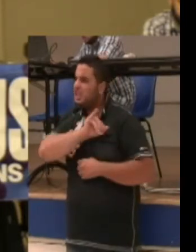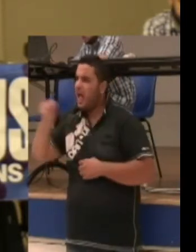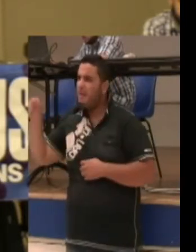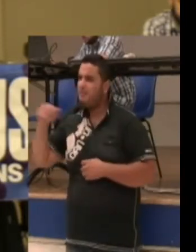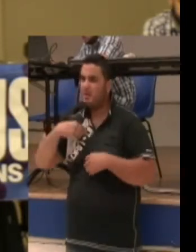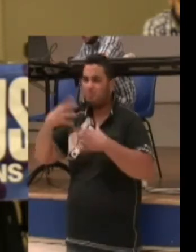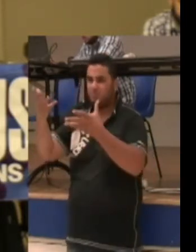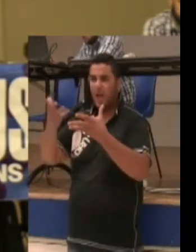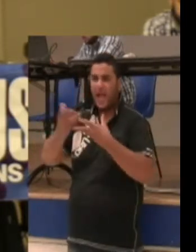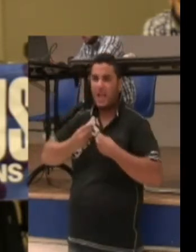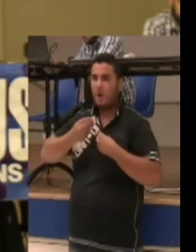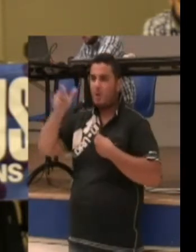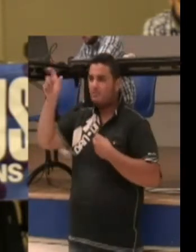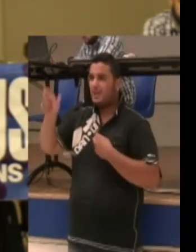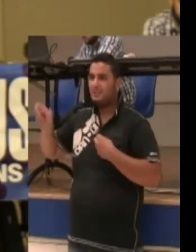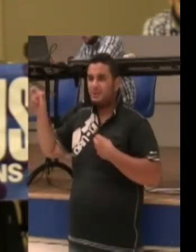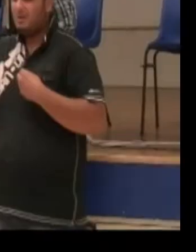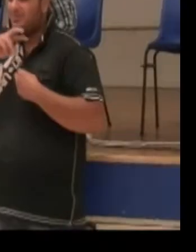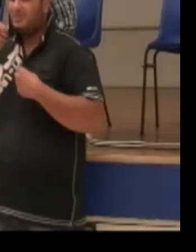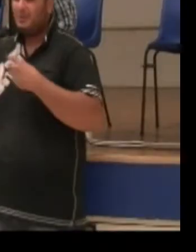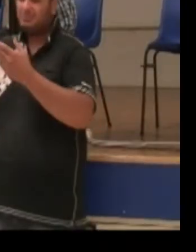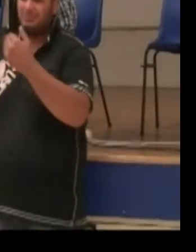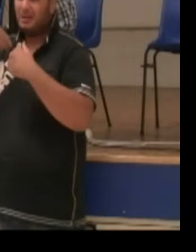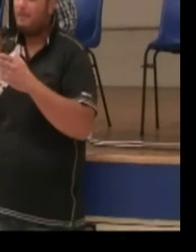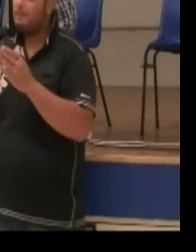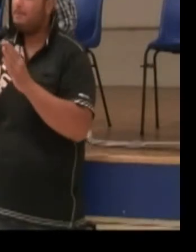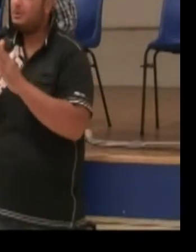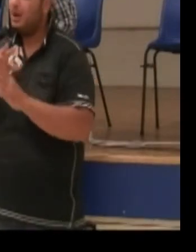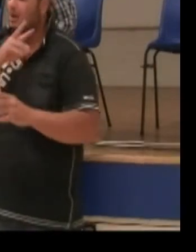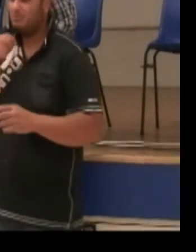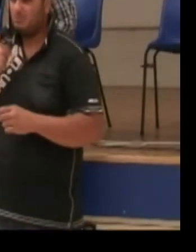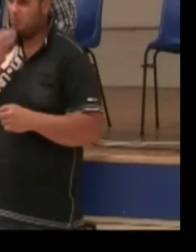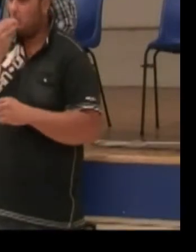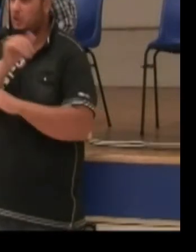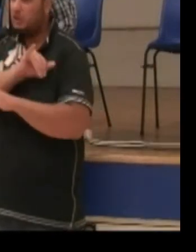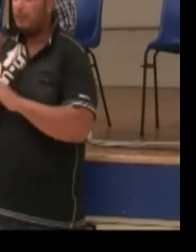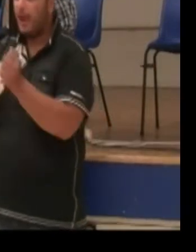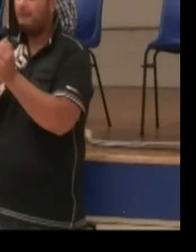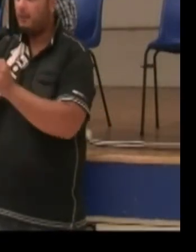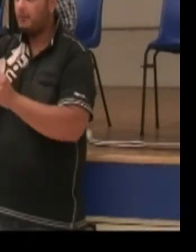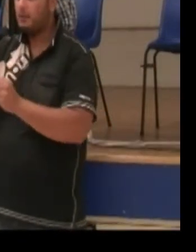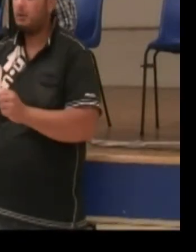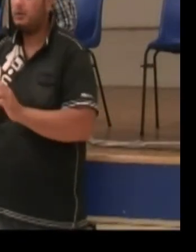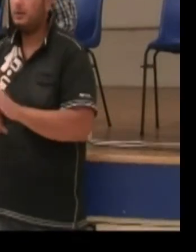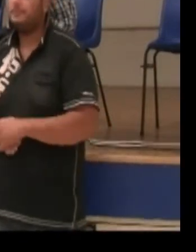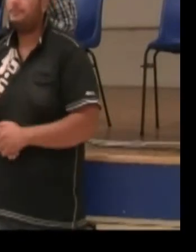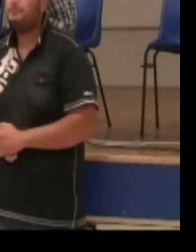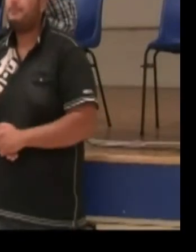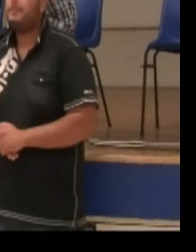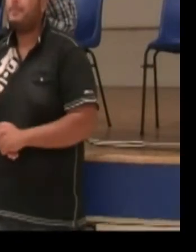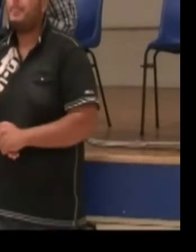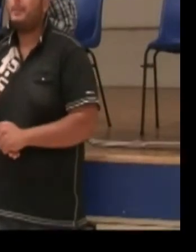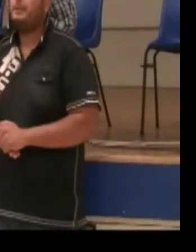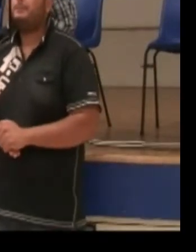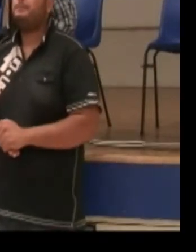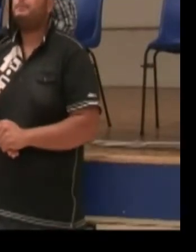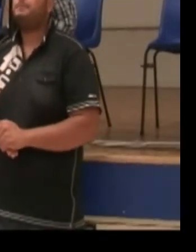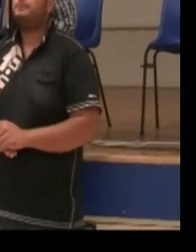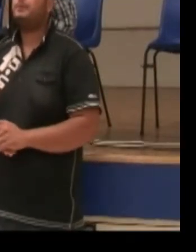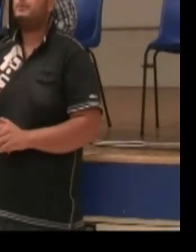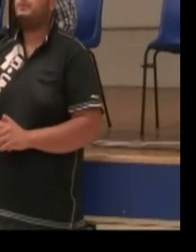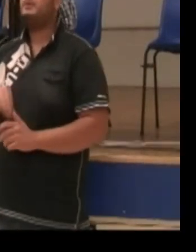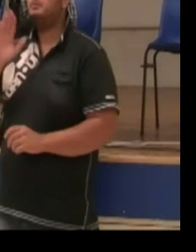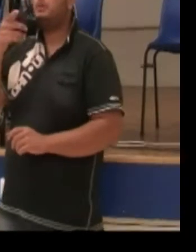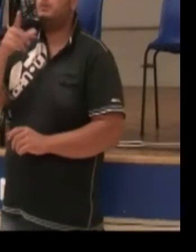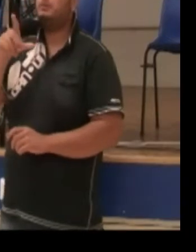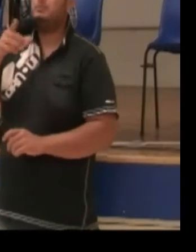ces bouchers, on les accueillera chez nous. Non, moi je ne mangeais pas avec eux. Cheikh Razel, il m'a raconté, il dit, le père étant plus sage, il a